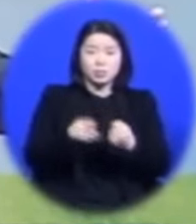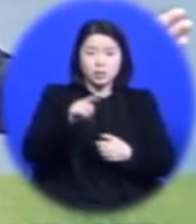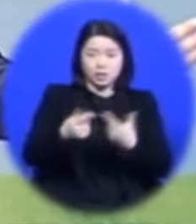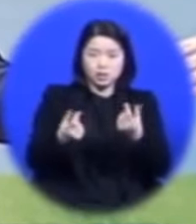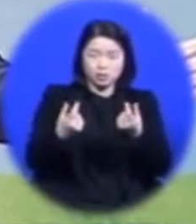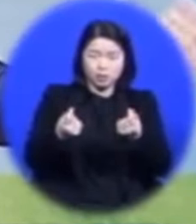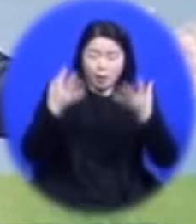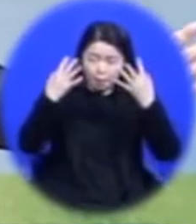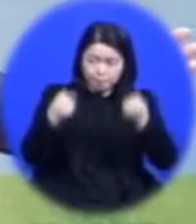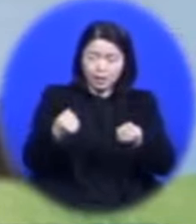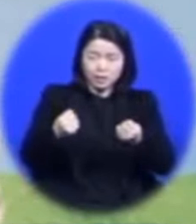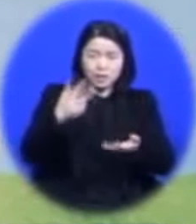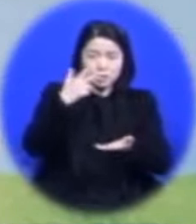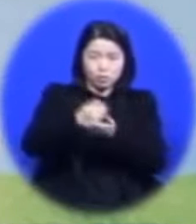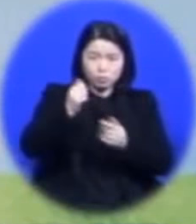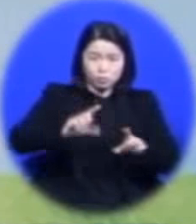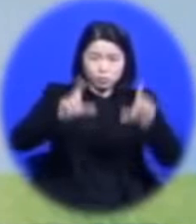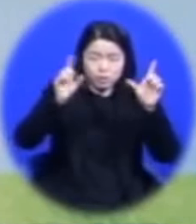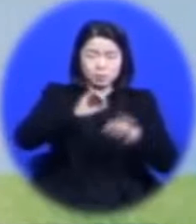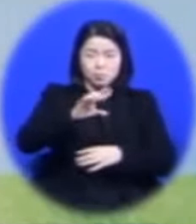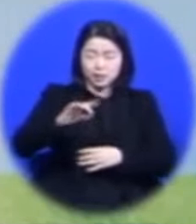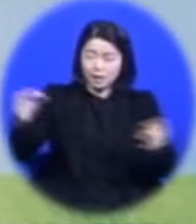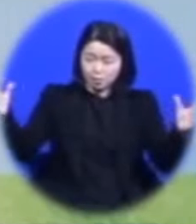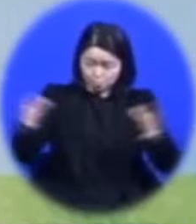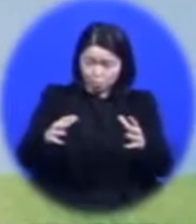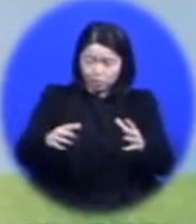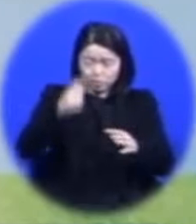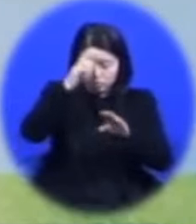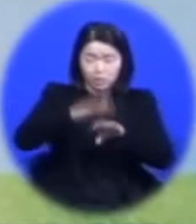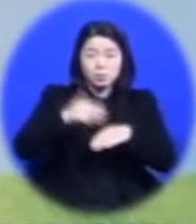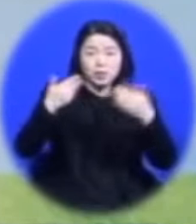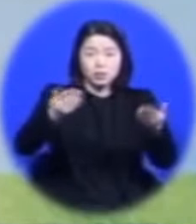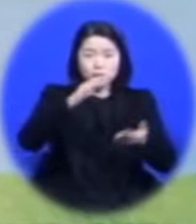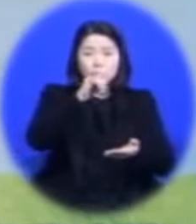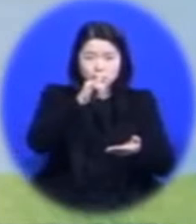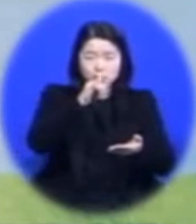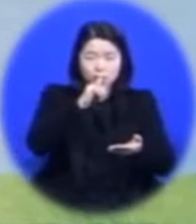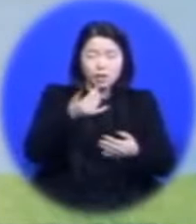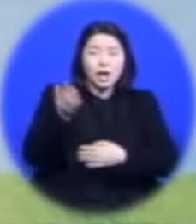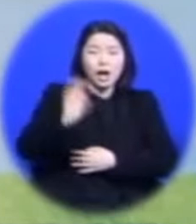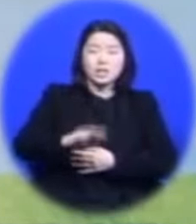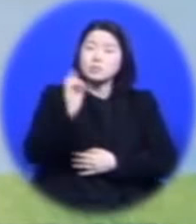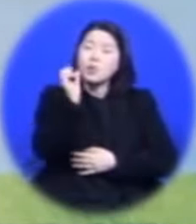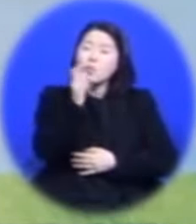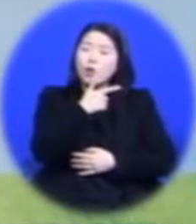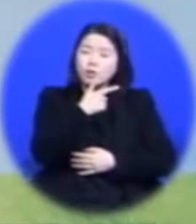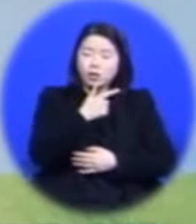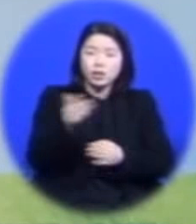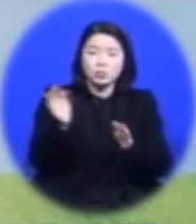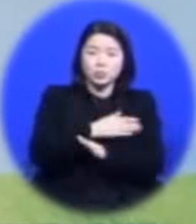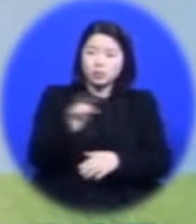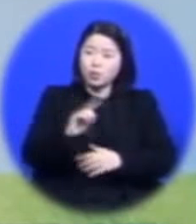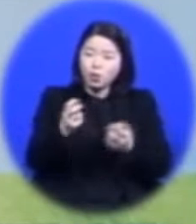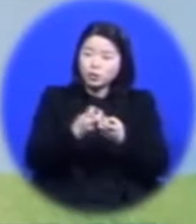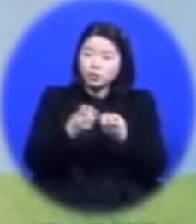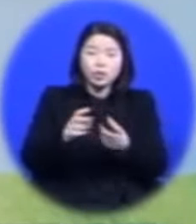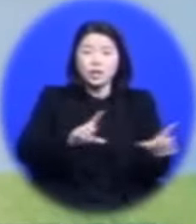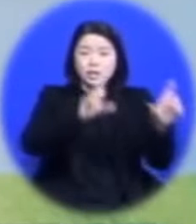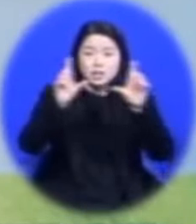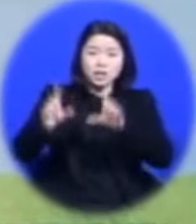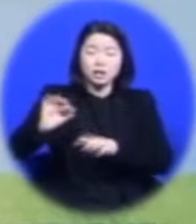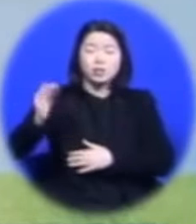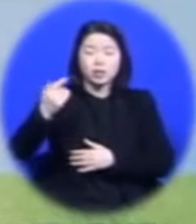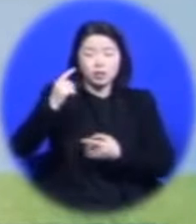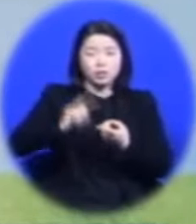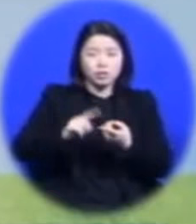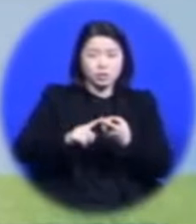많이 주일마다 모여서 예배를 드립니다 그러나 월요일부터는 어떻게 살아야 되는 건지